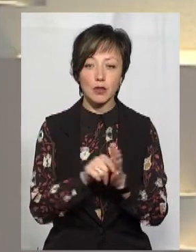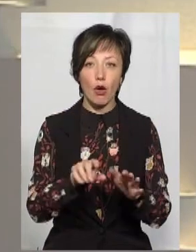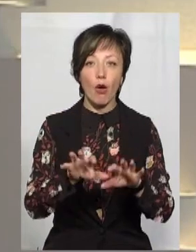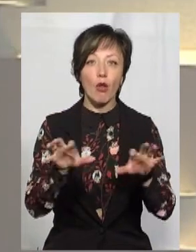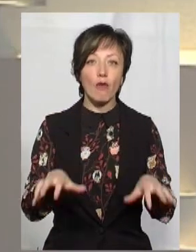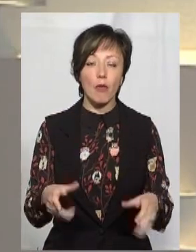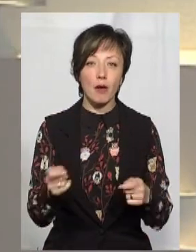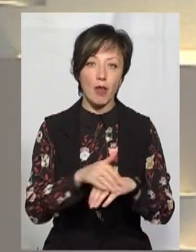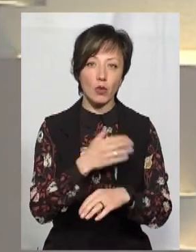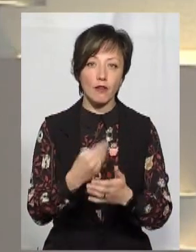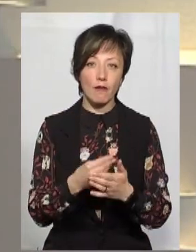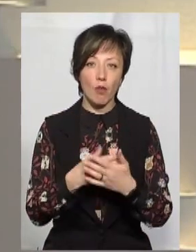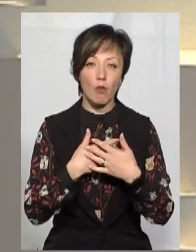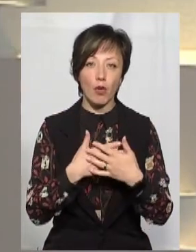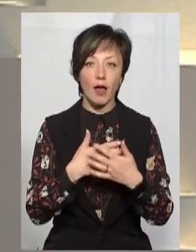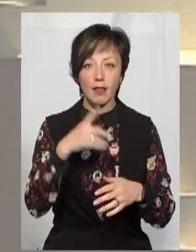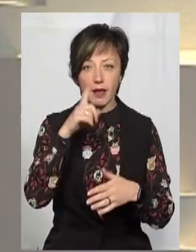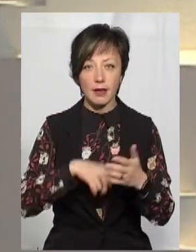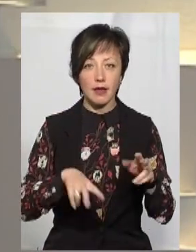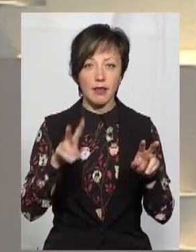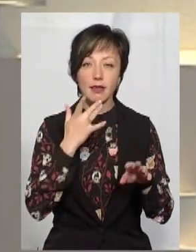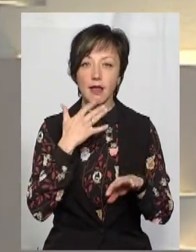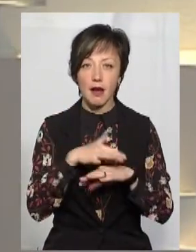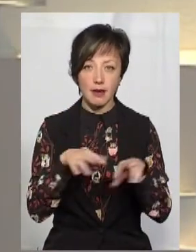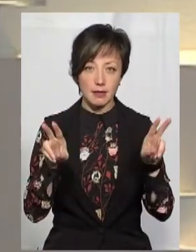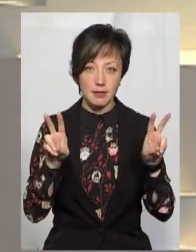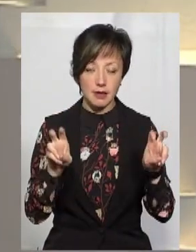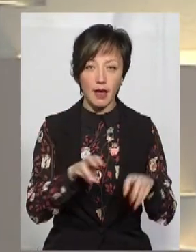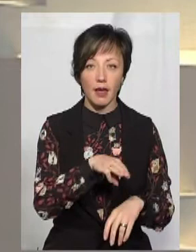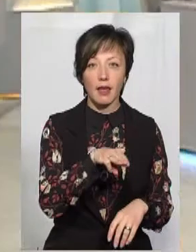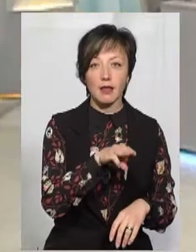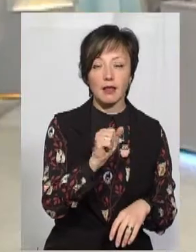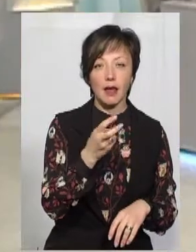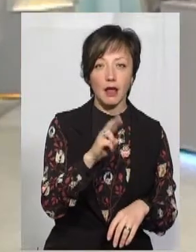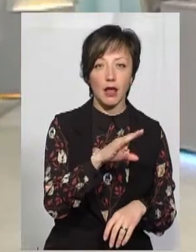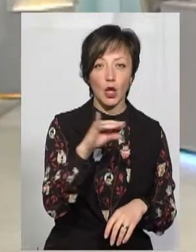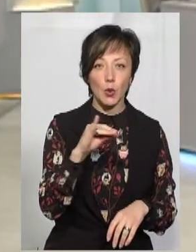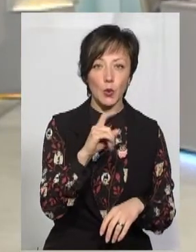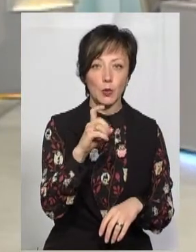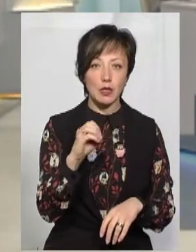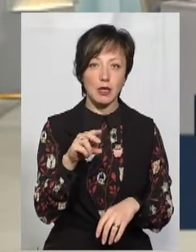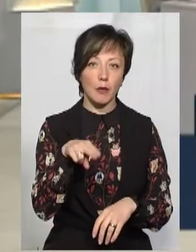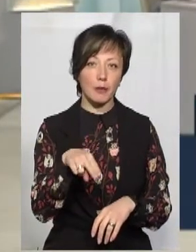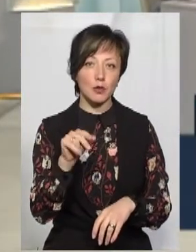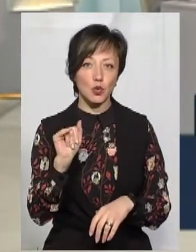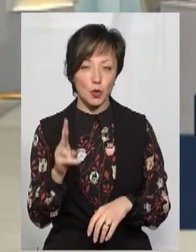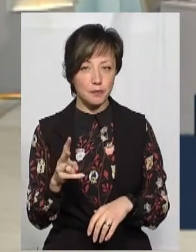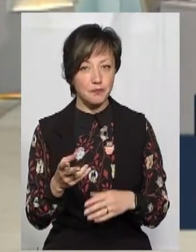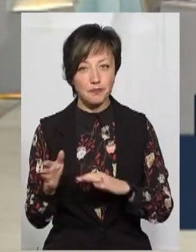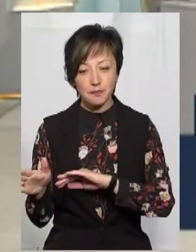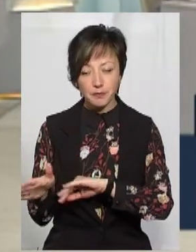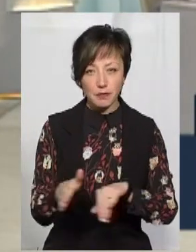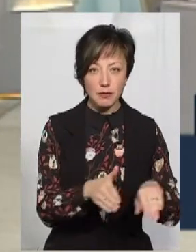із головою управління благодійного фонду «Подих надії нації» Тетяною Юзепчук. Пане Дмитре, от насторожує та інформація